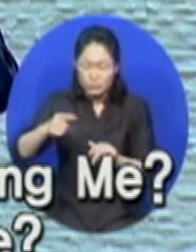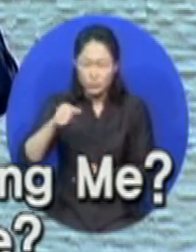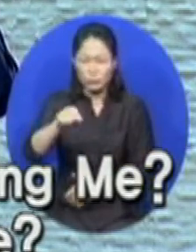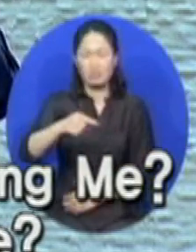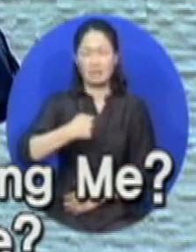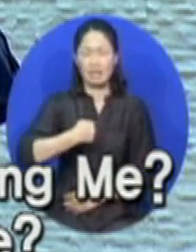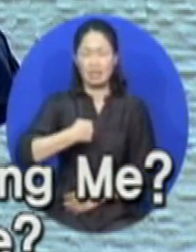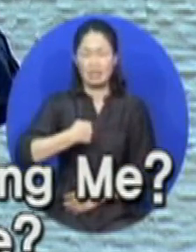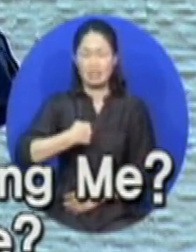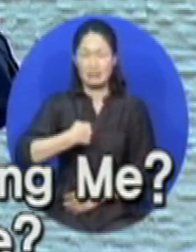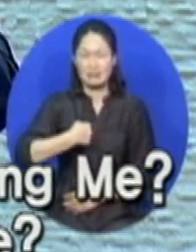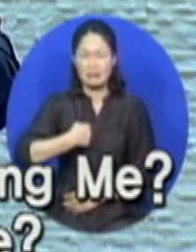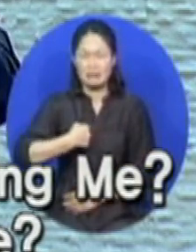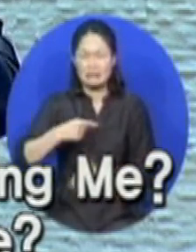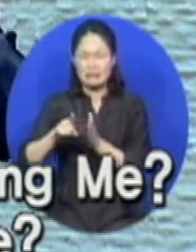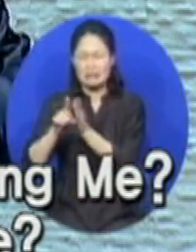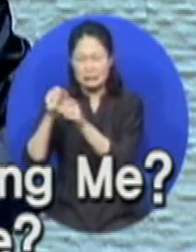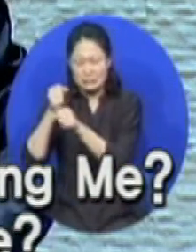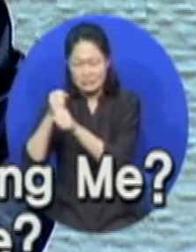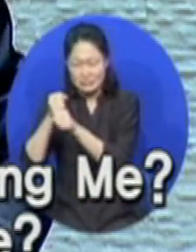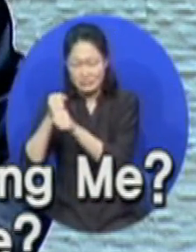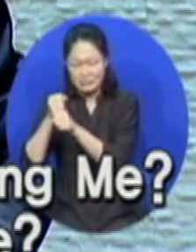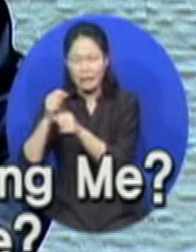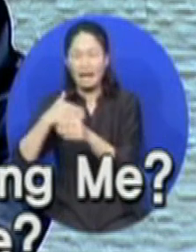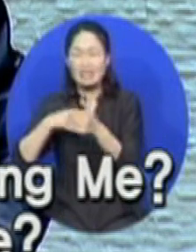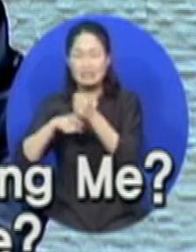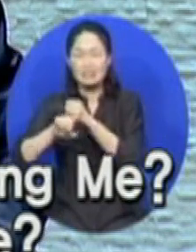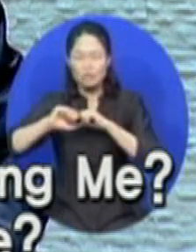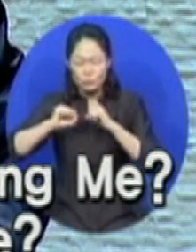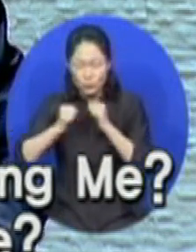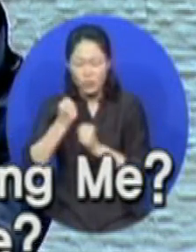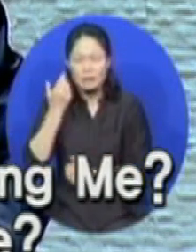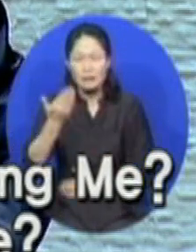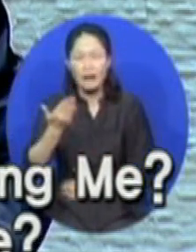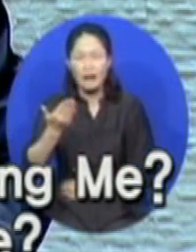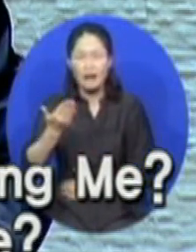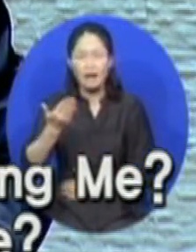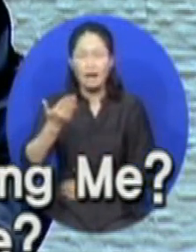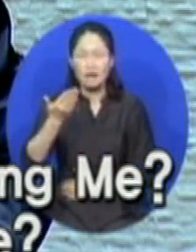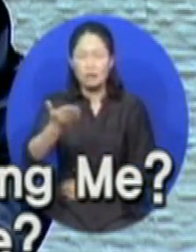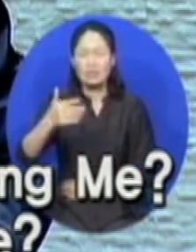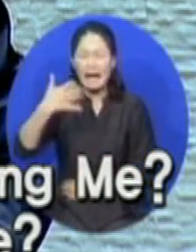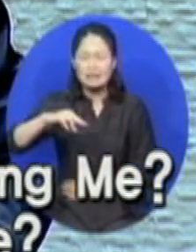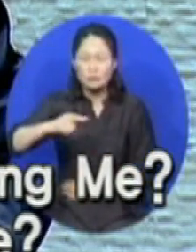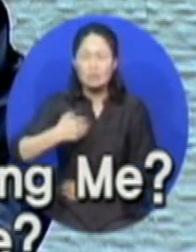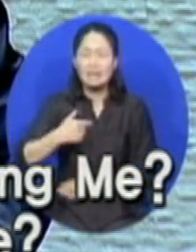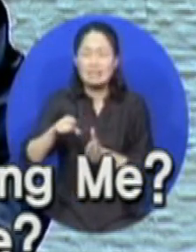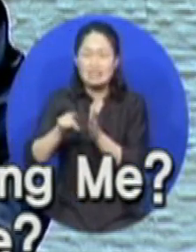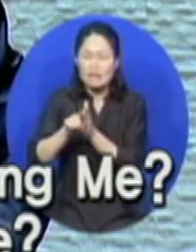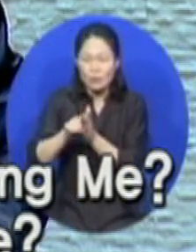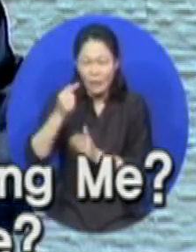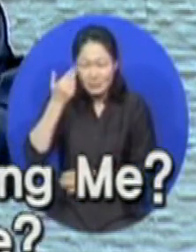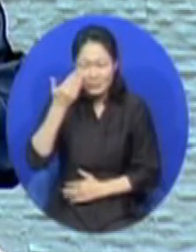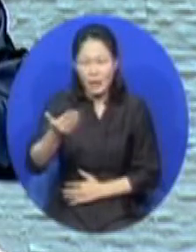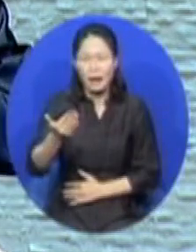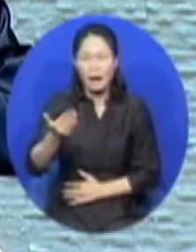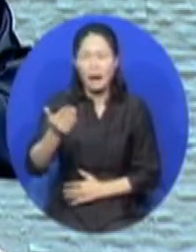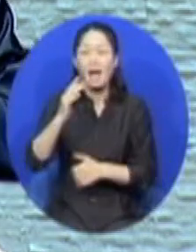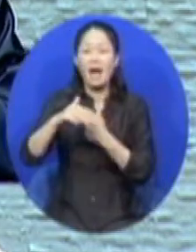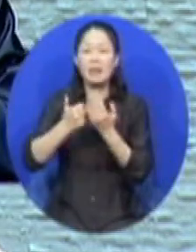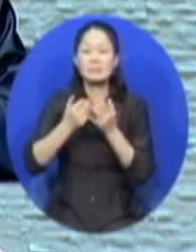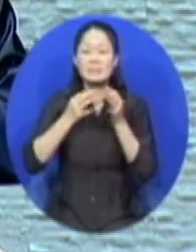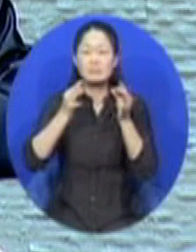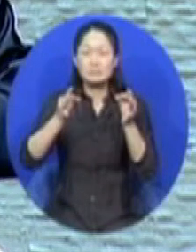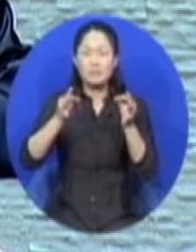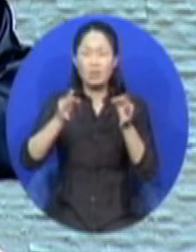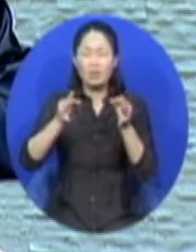나에게 순종하게 됩니다 눈은 아직도 나를 신뢰하는 야 하나님의 음성이